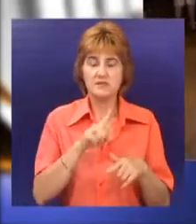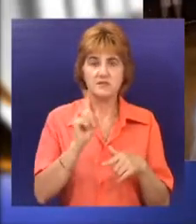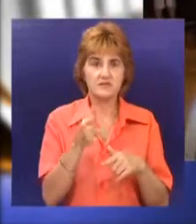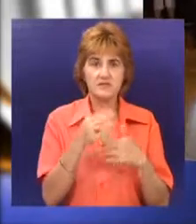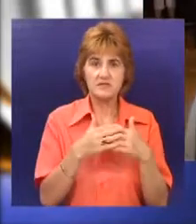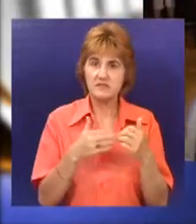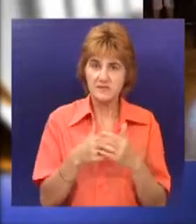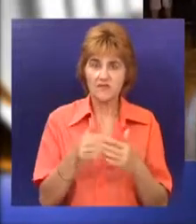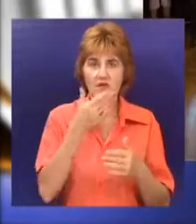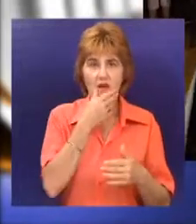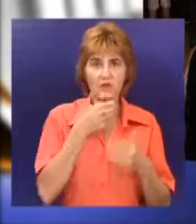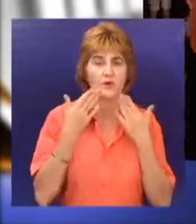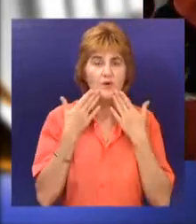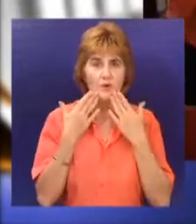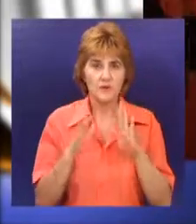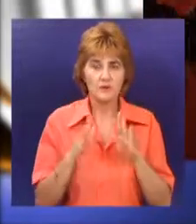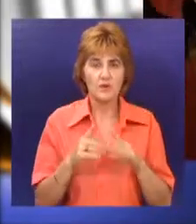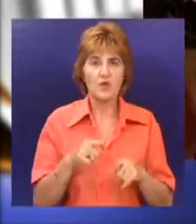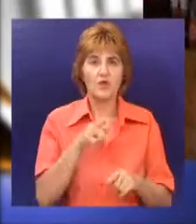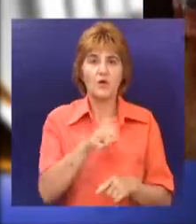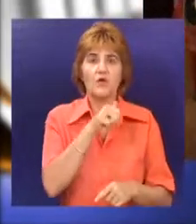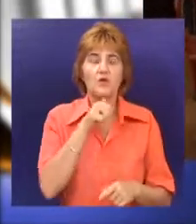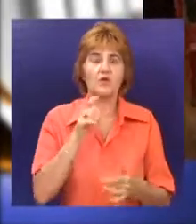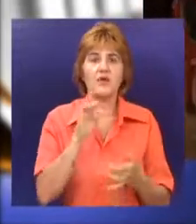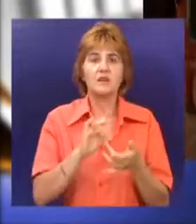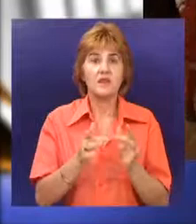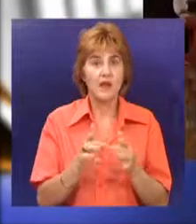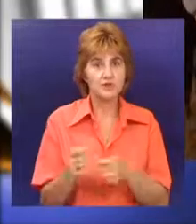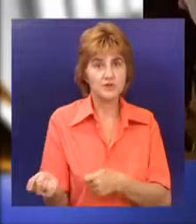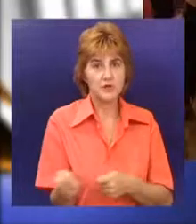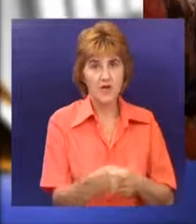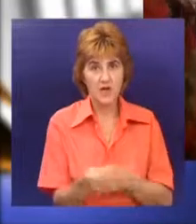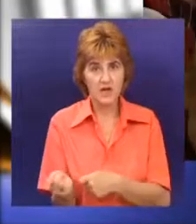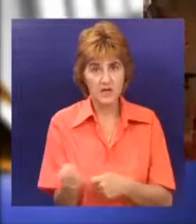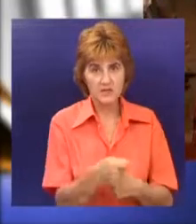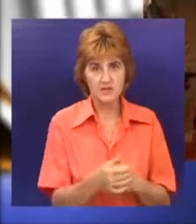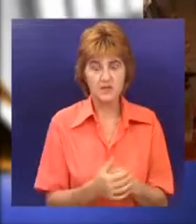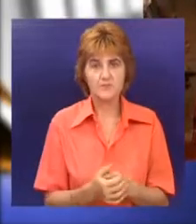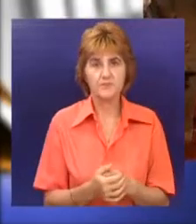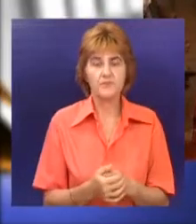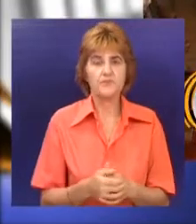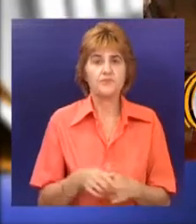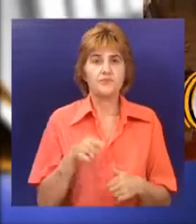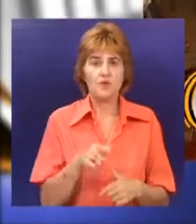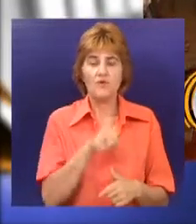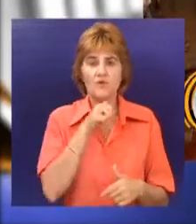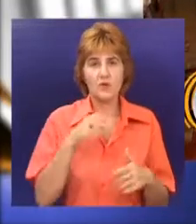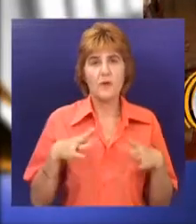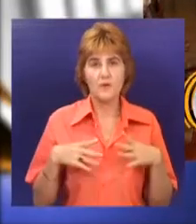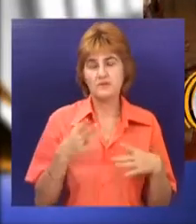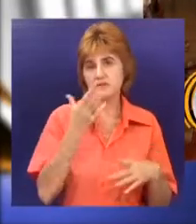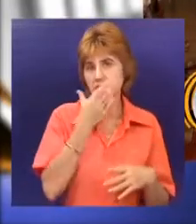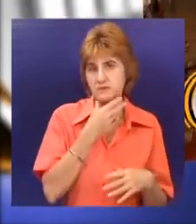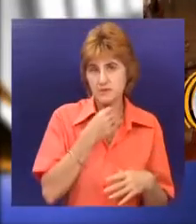su zadovoljni manifestacijom, a najjači utisak na njih ostavilo je takmičenje risara. Ovaj praznik se dopada baš